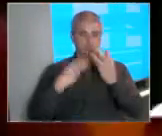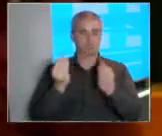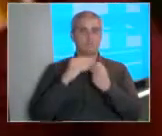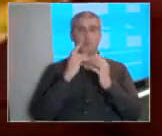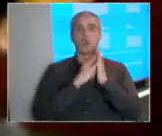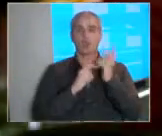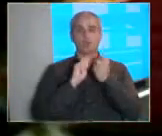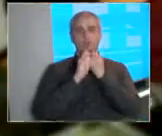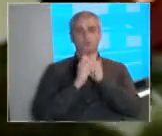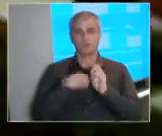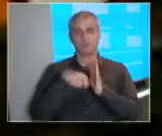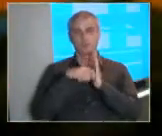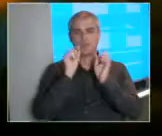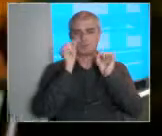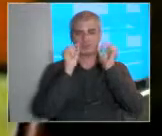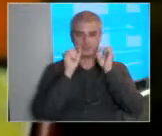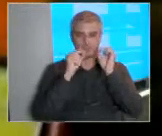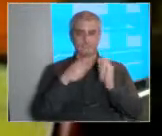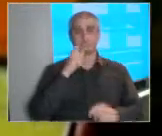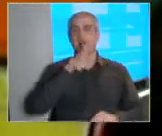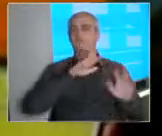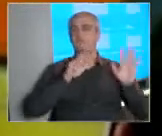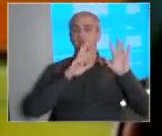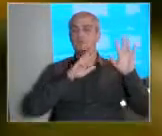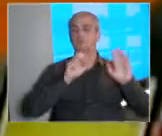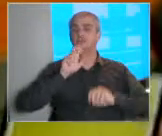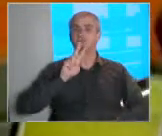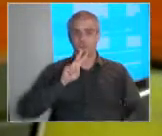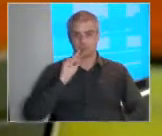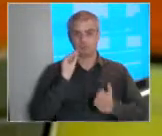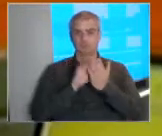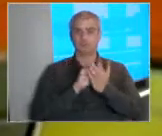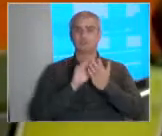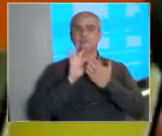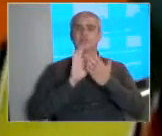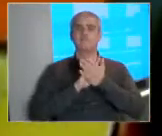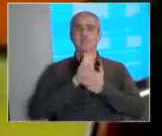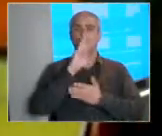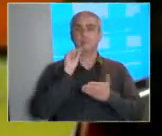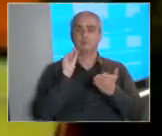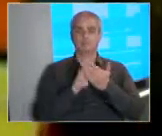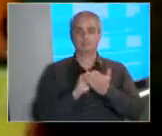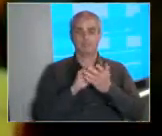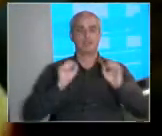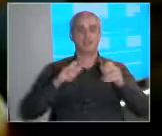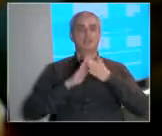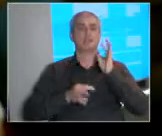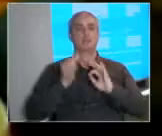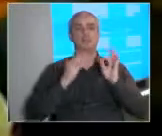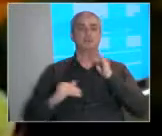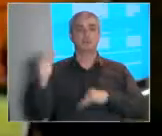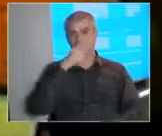בחוק היסוד שני תיקונים קטנים. בשנת 1992 תוקן סעיף 14 ונקבע שבו נשיא בית המשפט